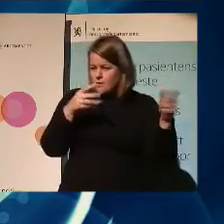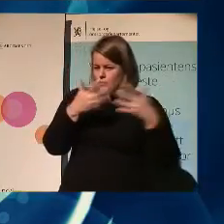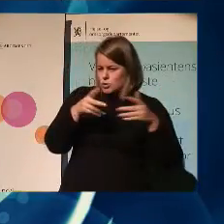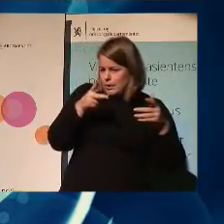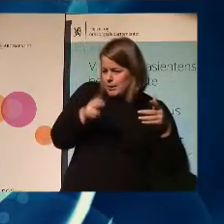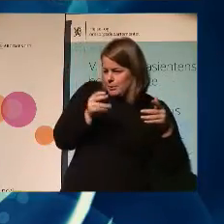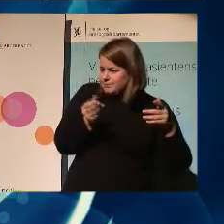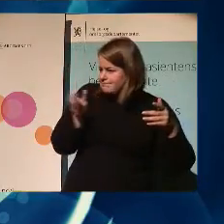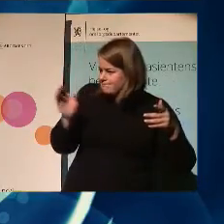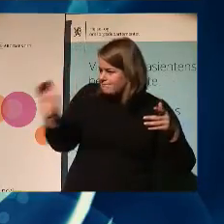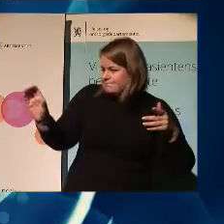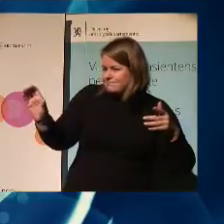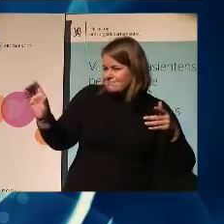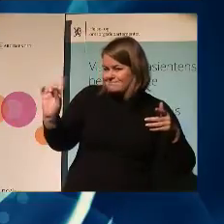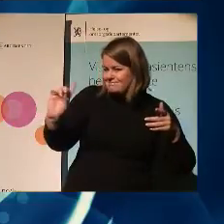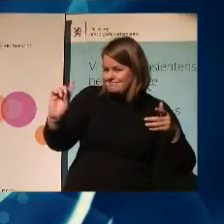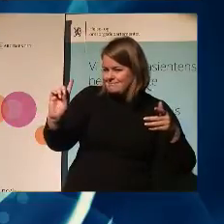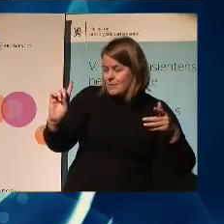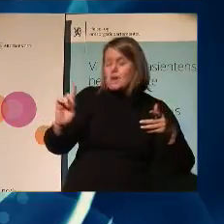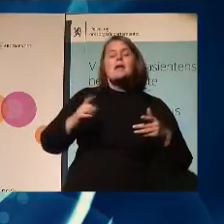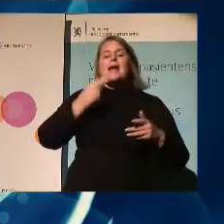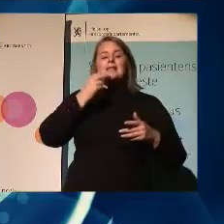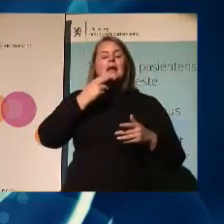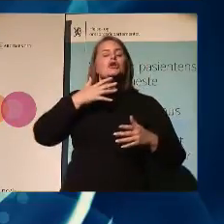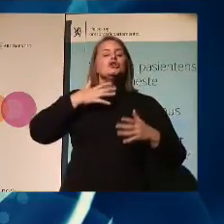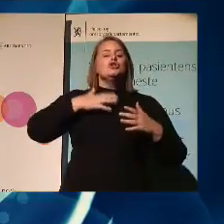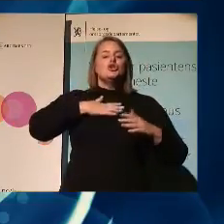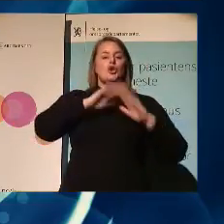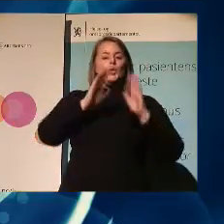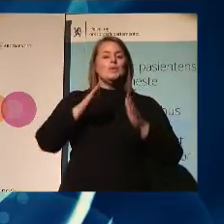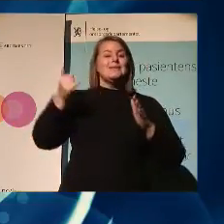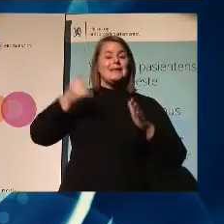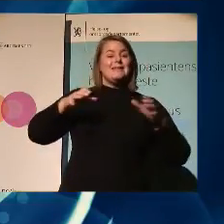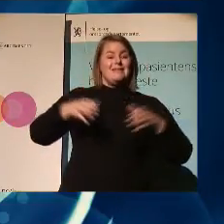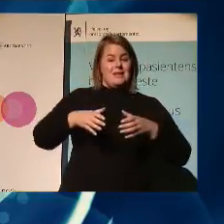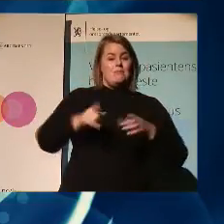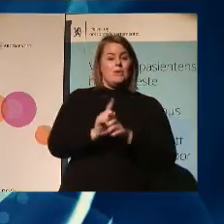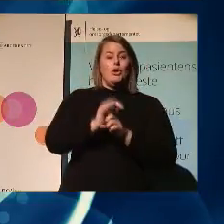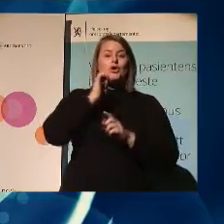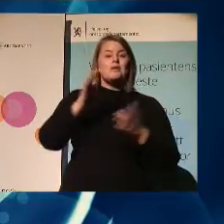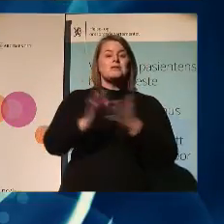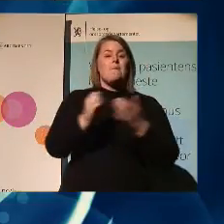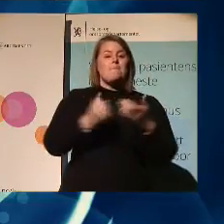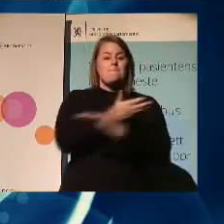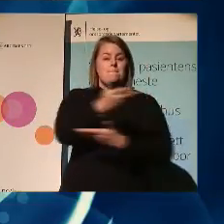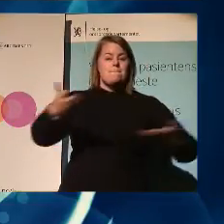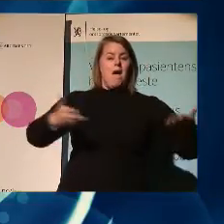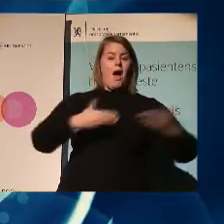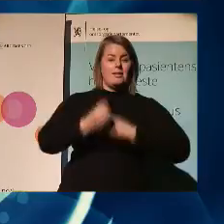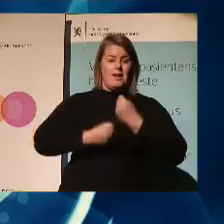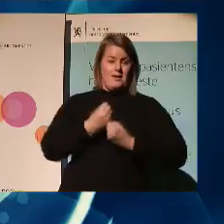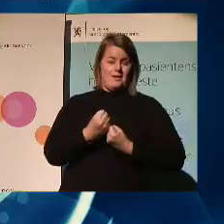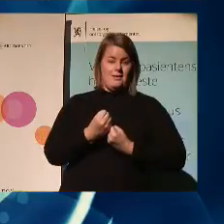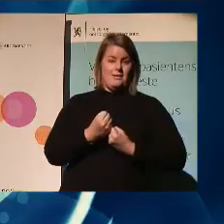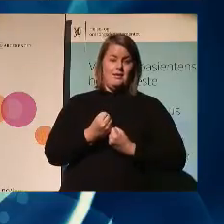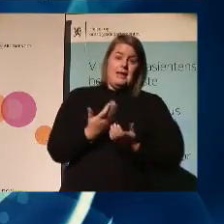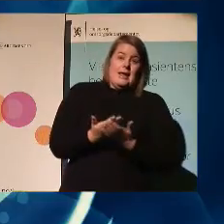dit. Sykehus i team betyr at de også må jobbe samhandlende. Det betyr at man kanskje trenger